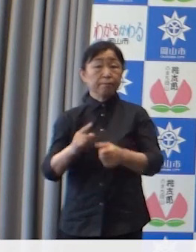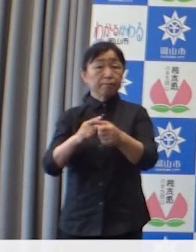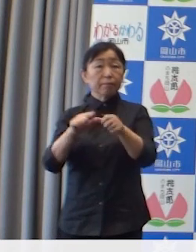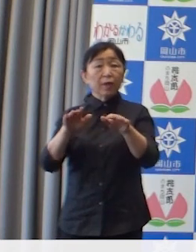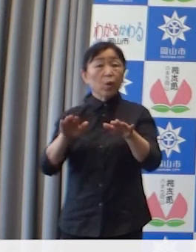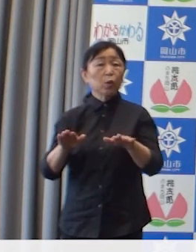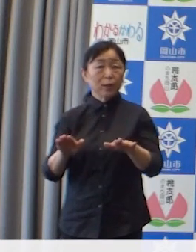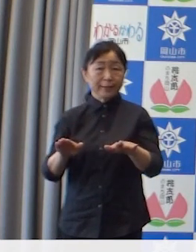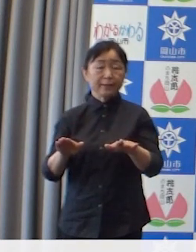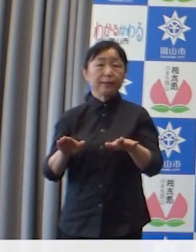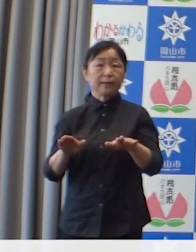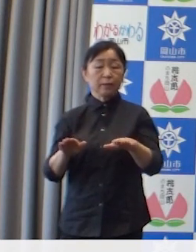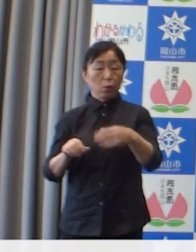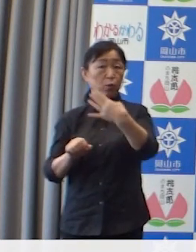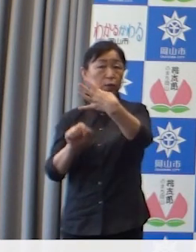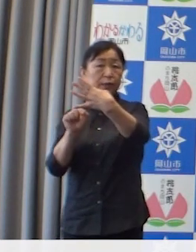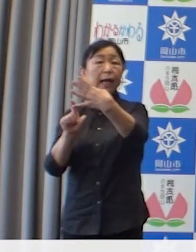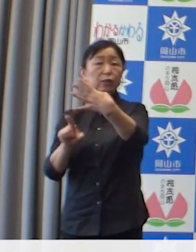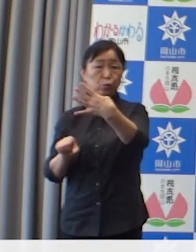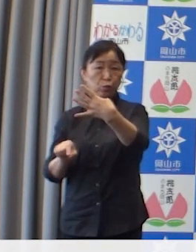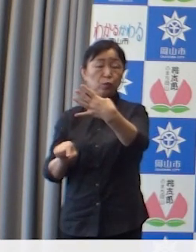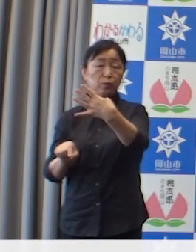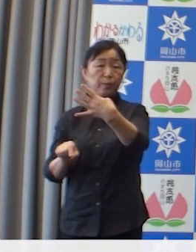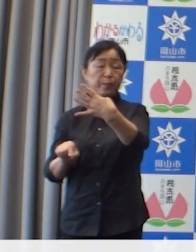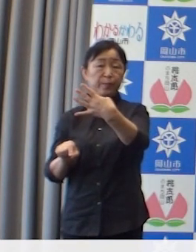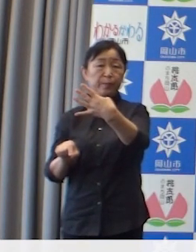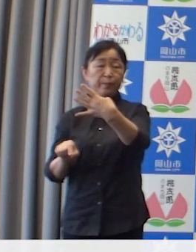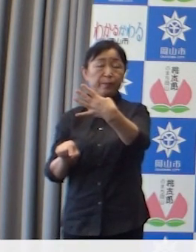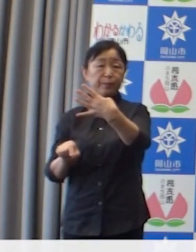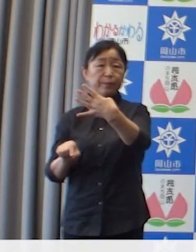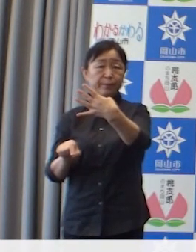ことになって、今年の4月に